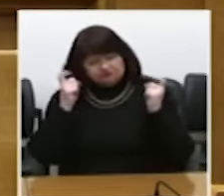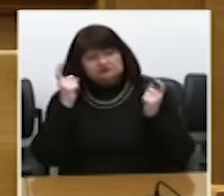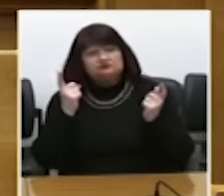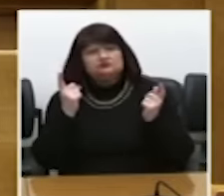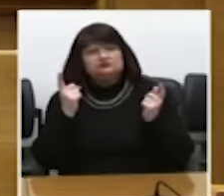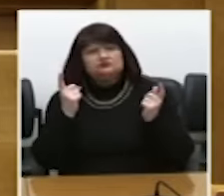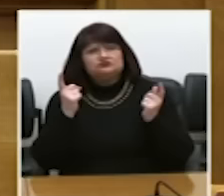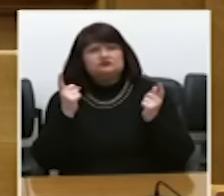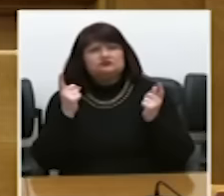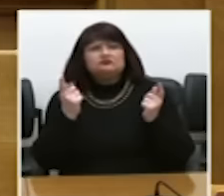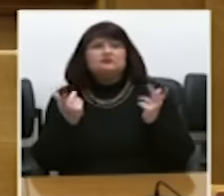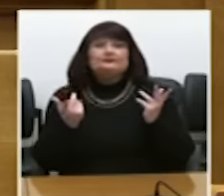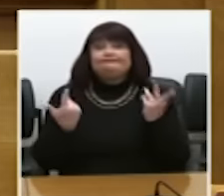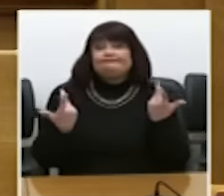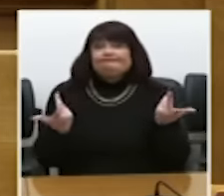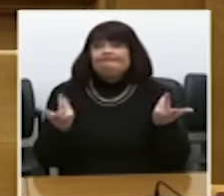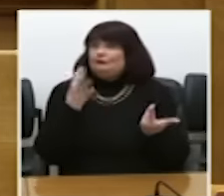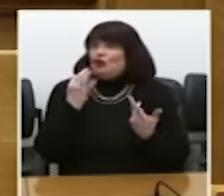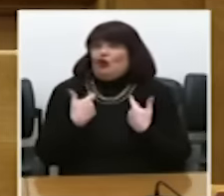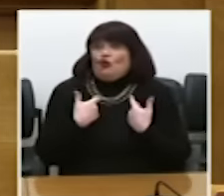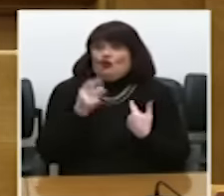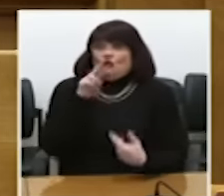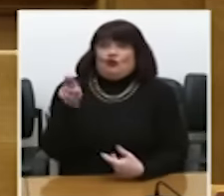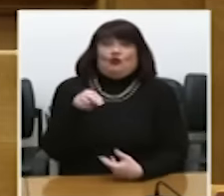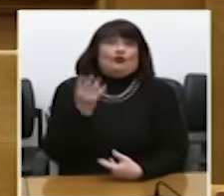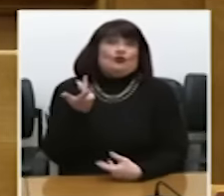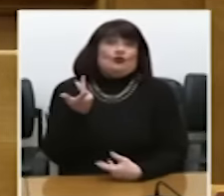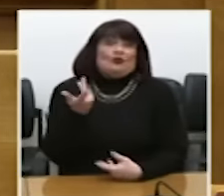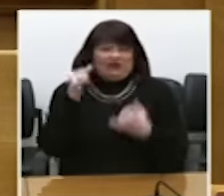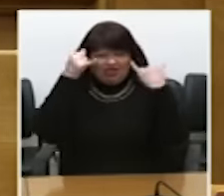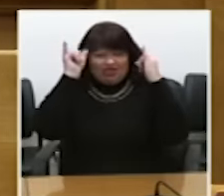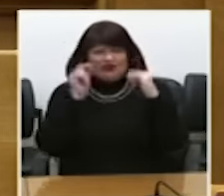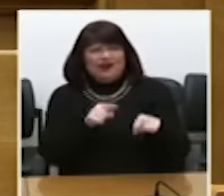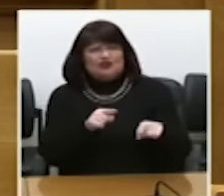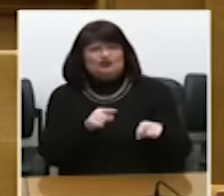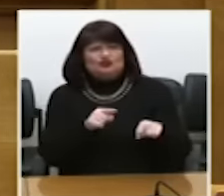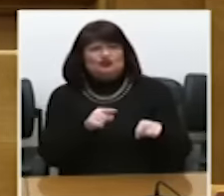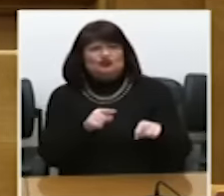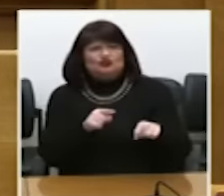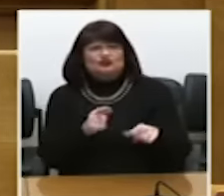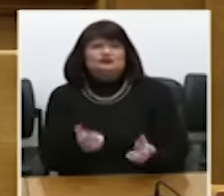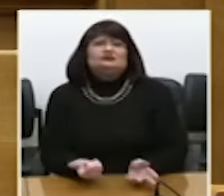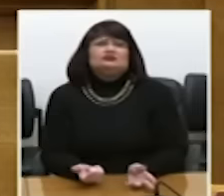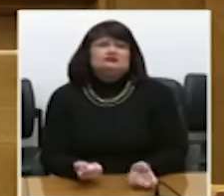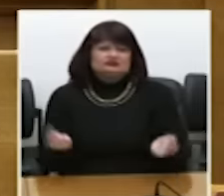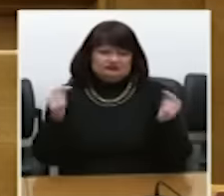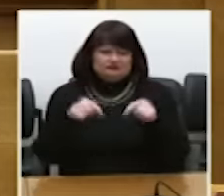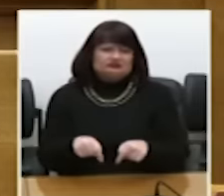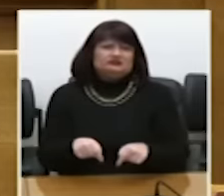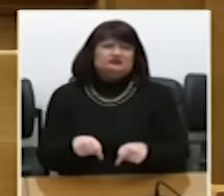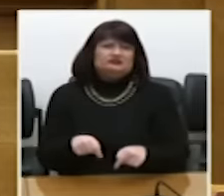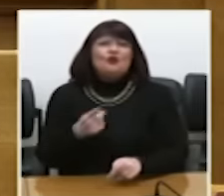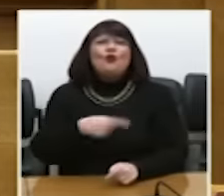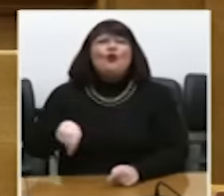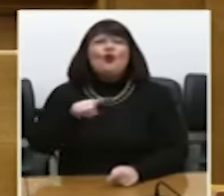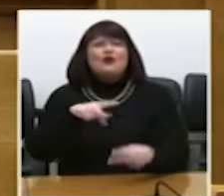ύφος αυτής της αθώας θρασίτητας. που παίρνετε εδώ που τα λέμε όλοι σας όταν